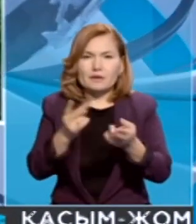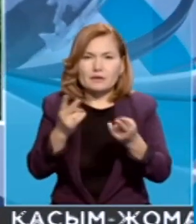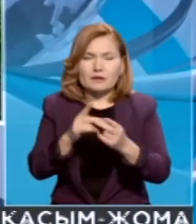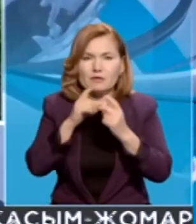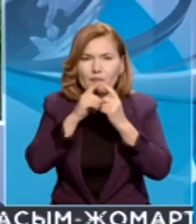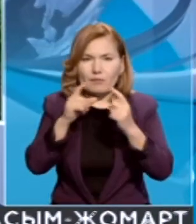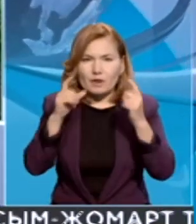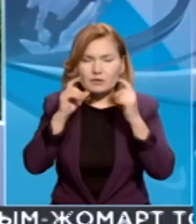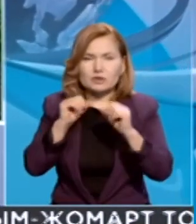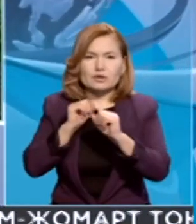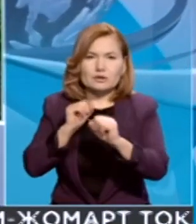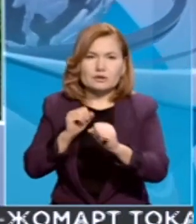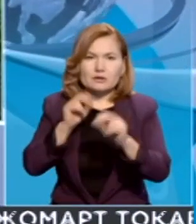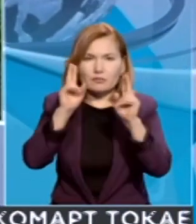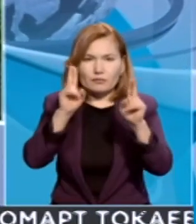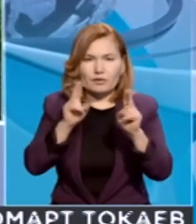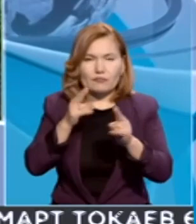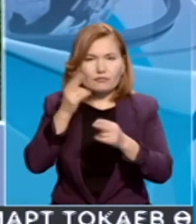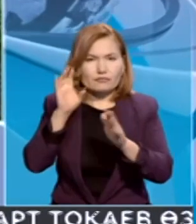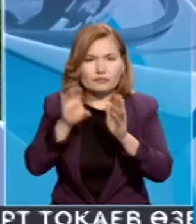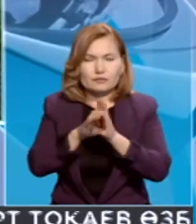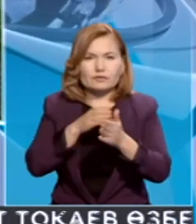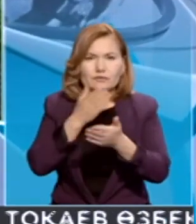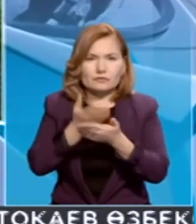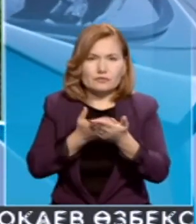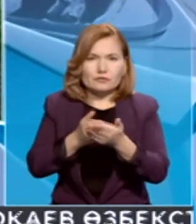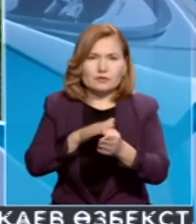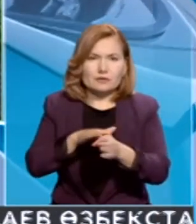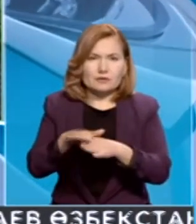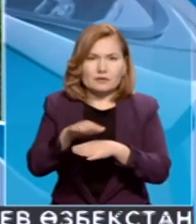жатыр. Әріптес.